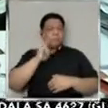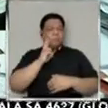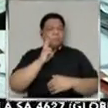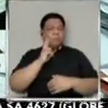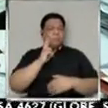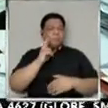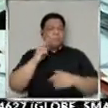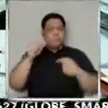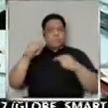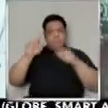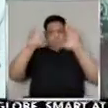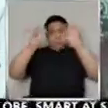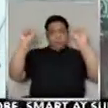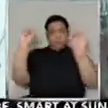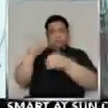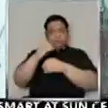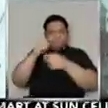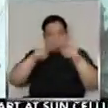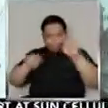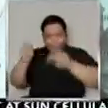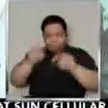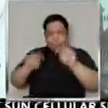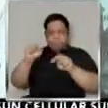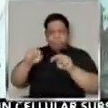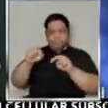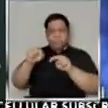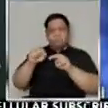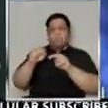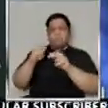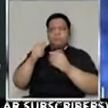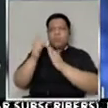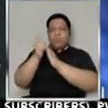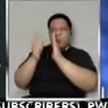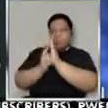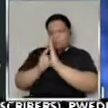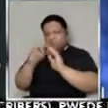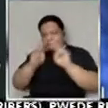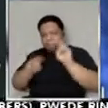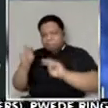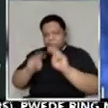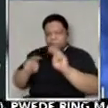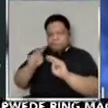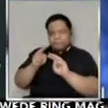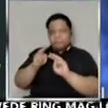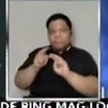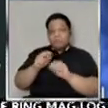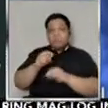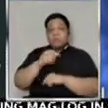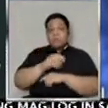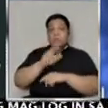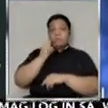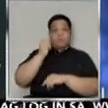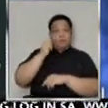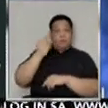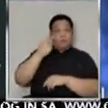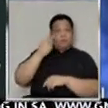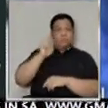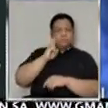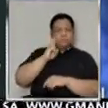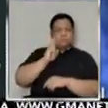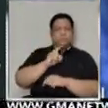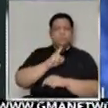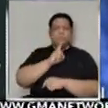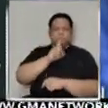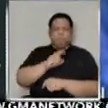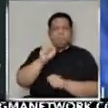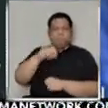ng Malacanang Legal Office ang kontrobersyal na anti-terror bill. Tiniyak ni Roque na masusi itong pag-aaralan